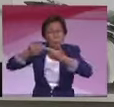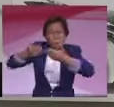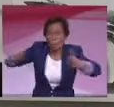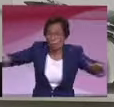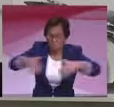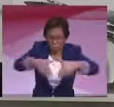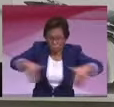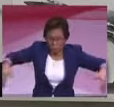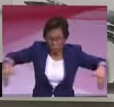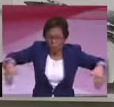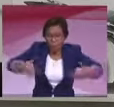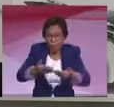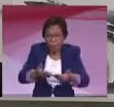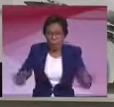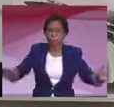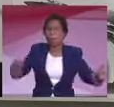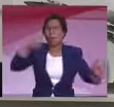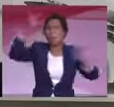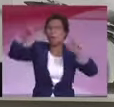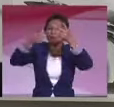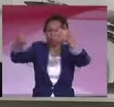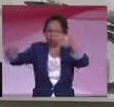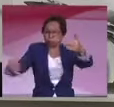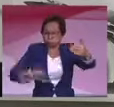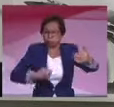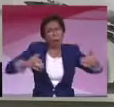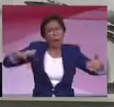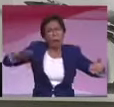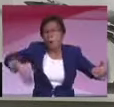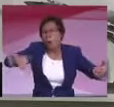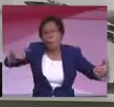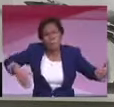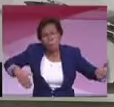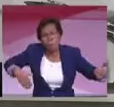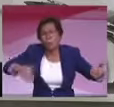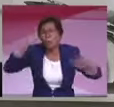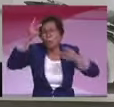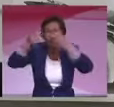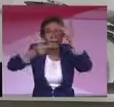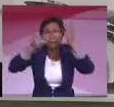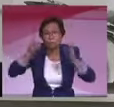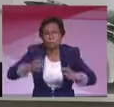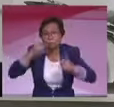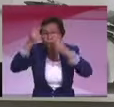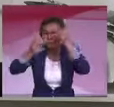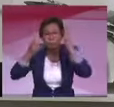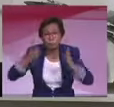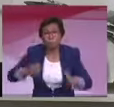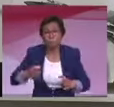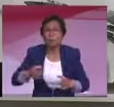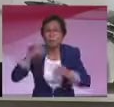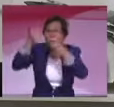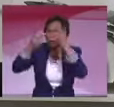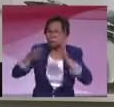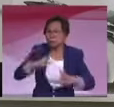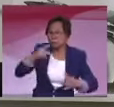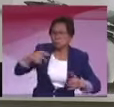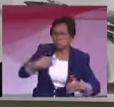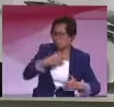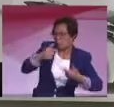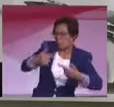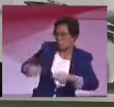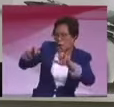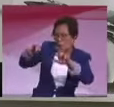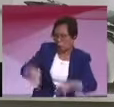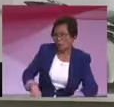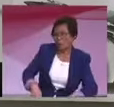sempadan untuk pelancongan misalnya. Untuk pelancong, kita tidak membenarkan rakyat